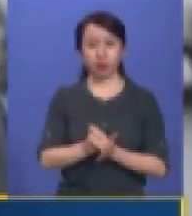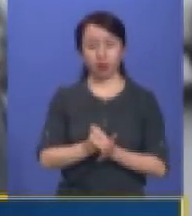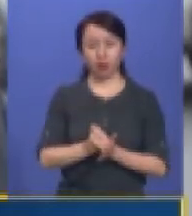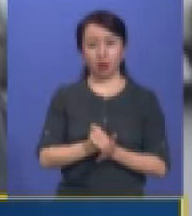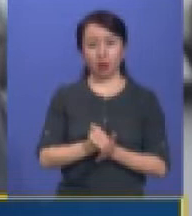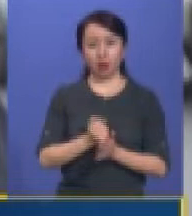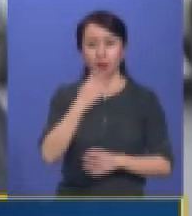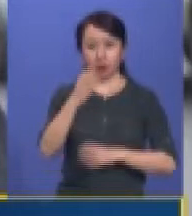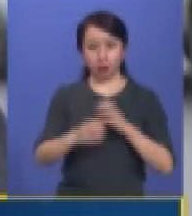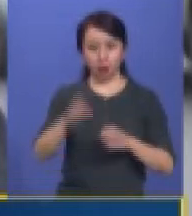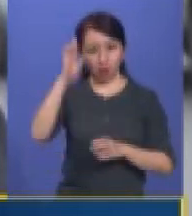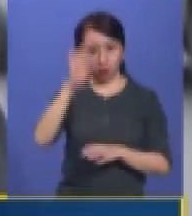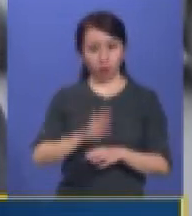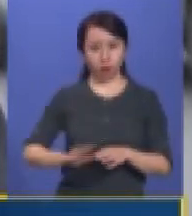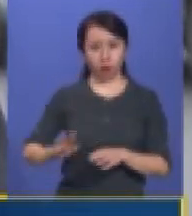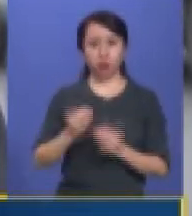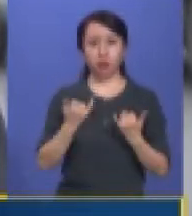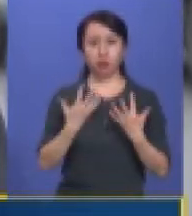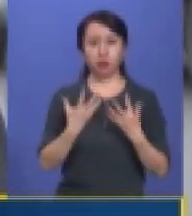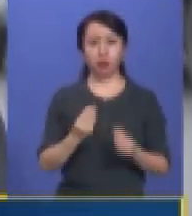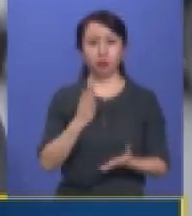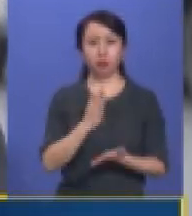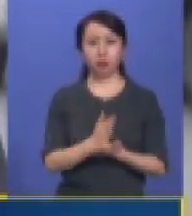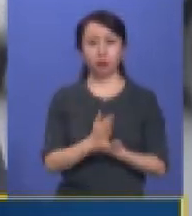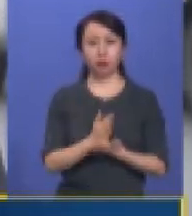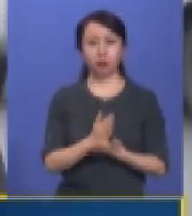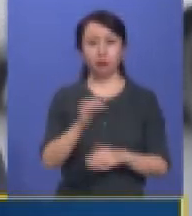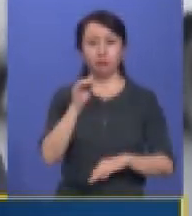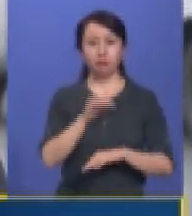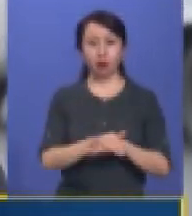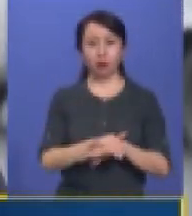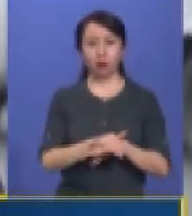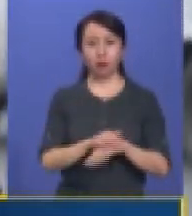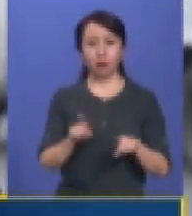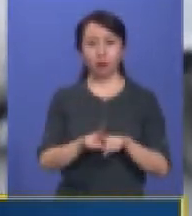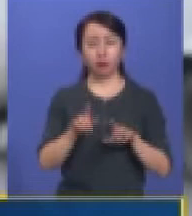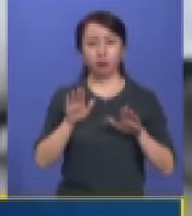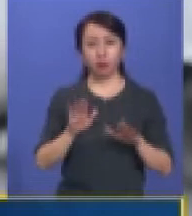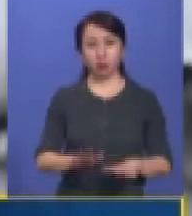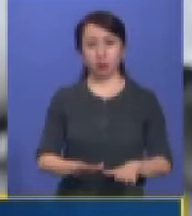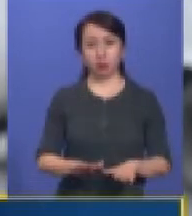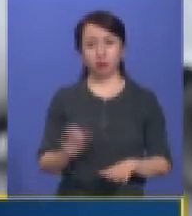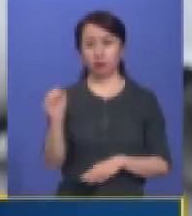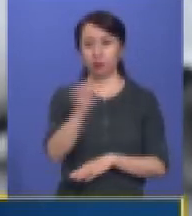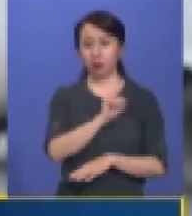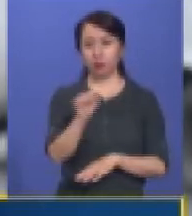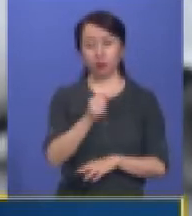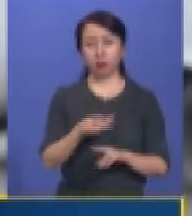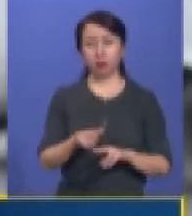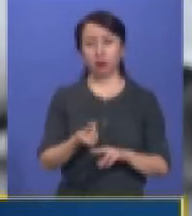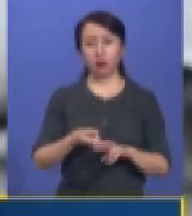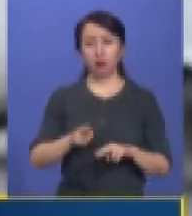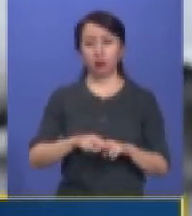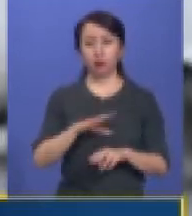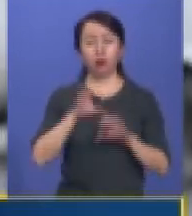государстве. То есть на сегодняшний день имеют факты, также имеют место транспортные средства, которые